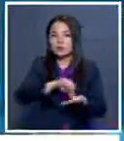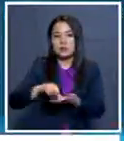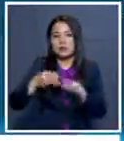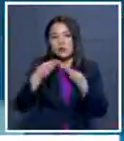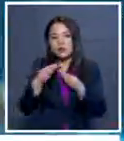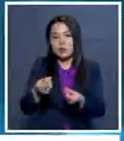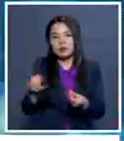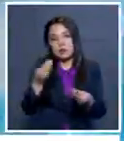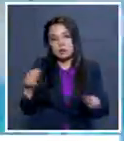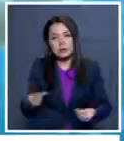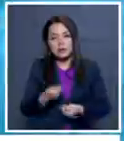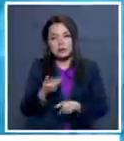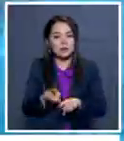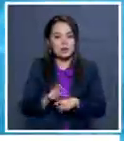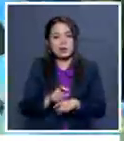әсерлері де шексіз.